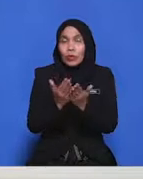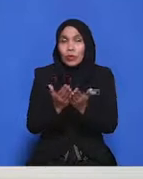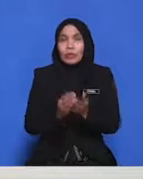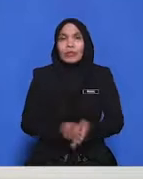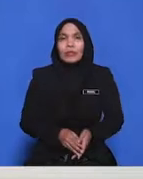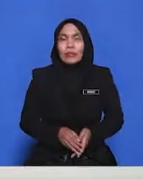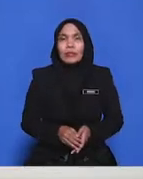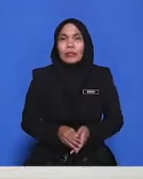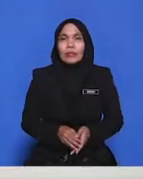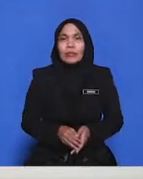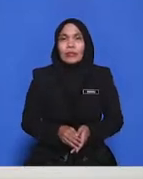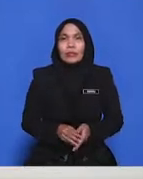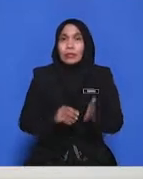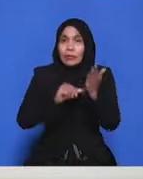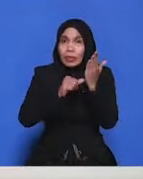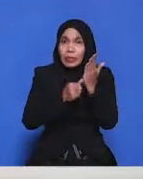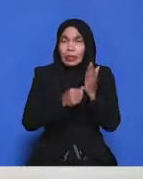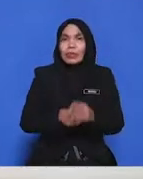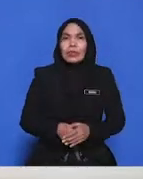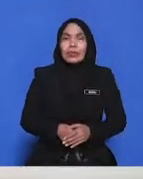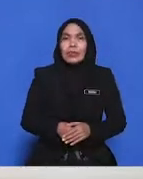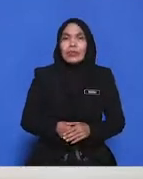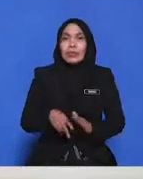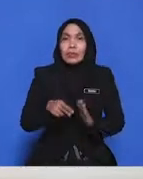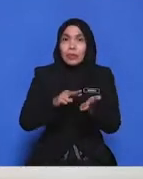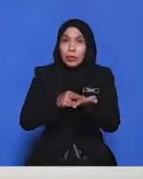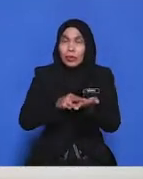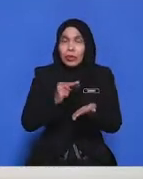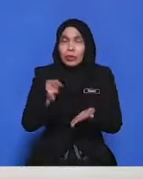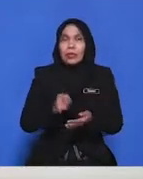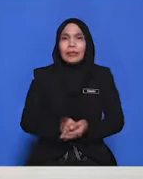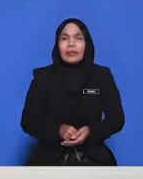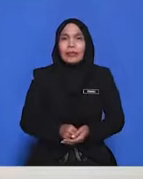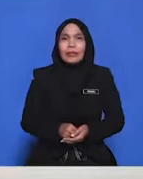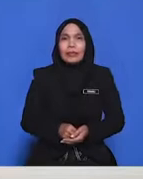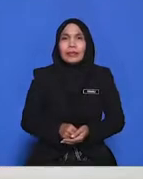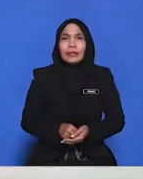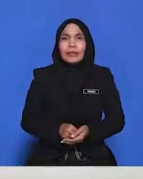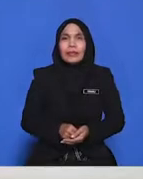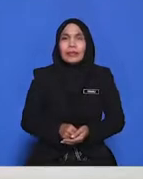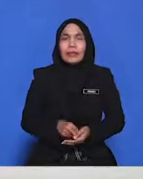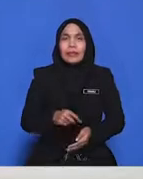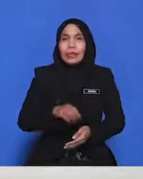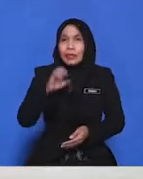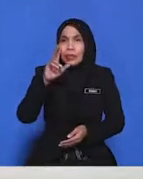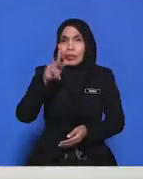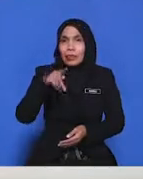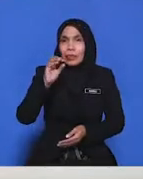asas perubatan di Eropah pada abad pertengahan selama berapa tahun,